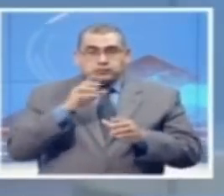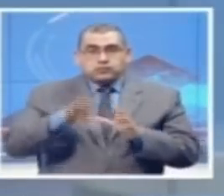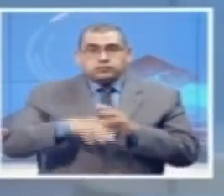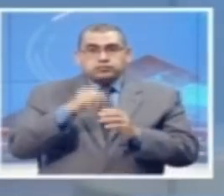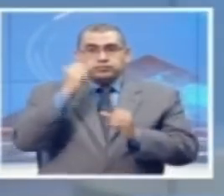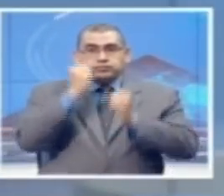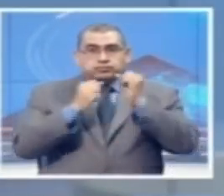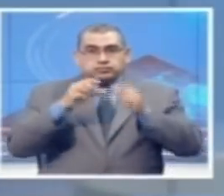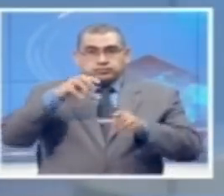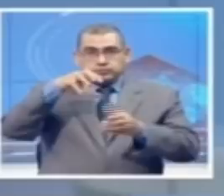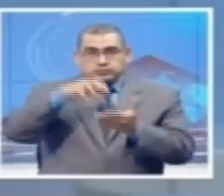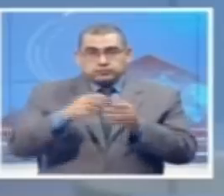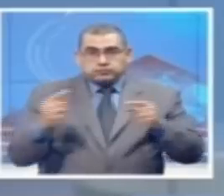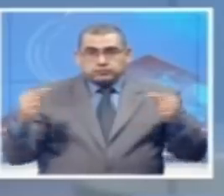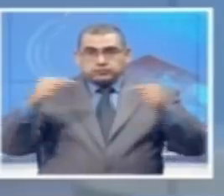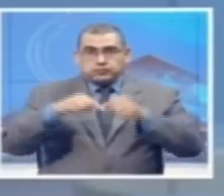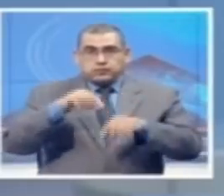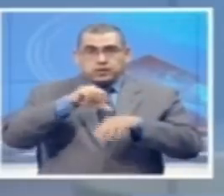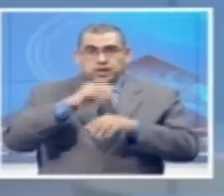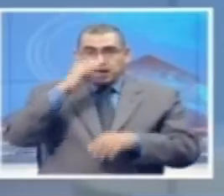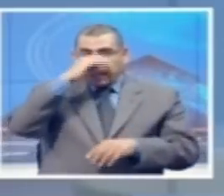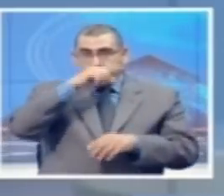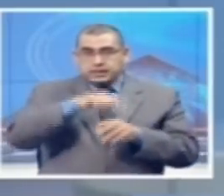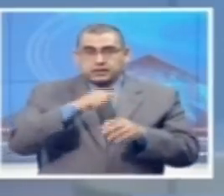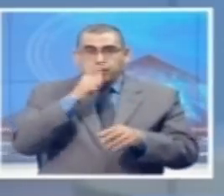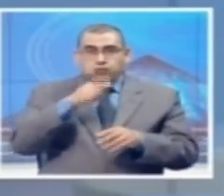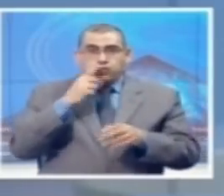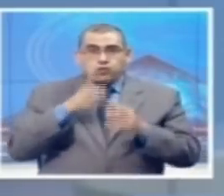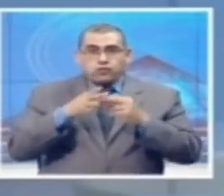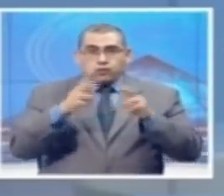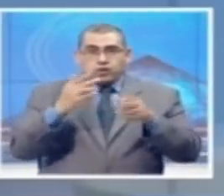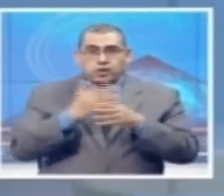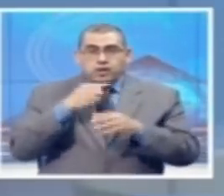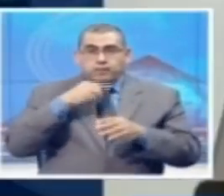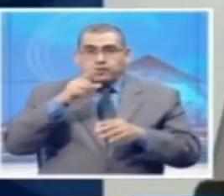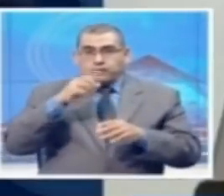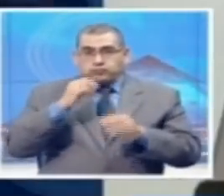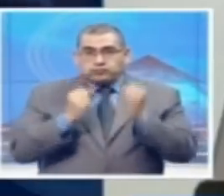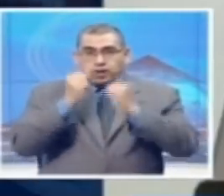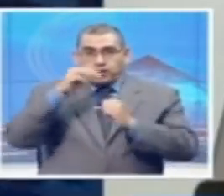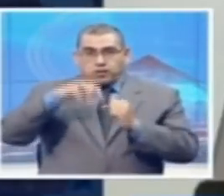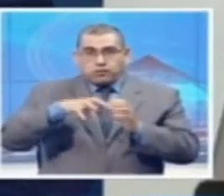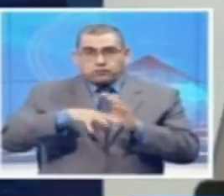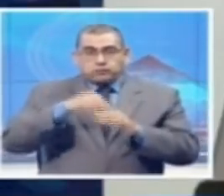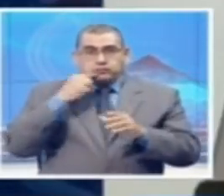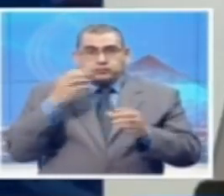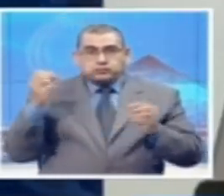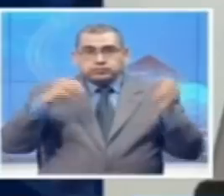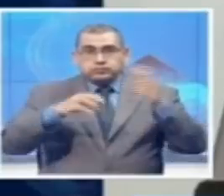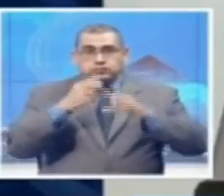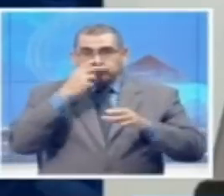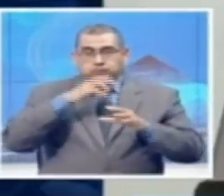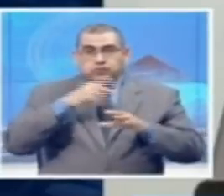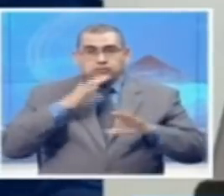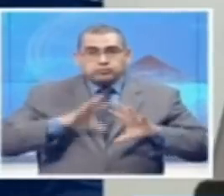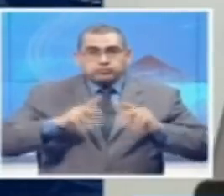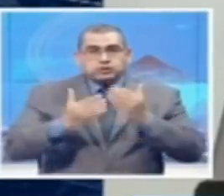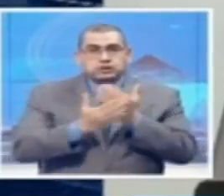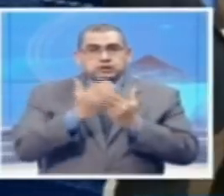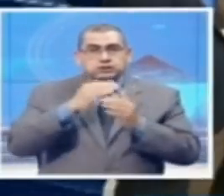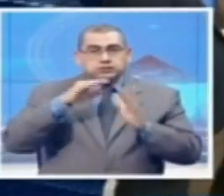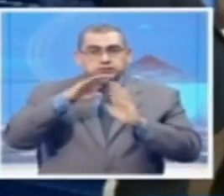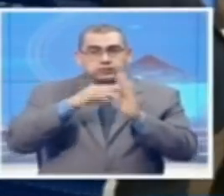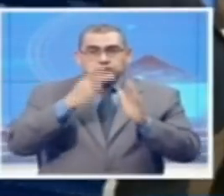الوسيطة للمخلفات بالبراجيل بالجيزة. وأوضحت وزيرة البيئة أن المحطة تعد خطوة جديدة في أعمال البنية التحتية